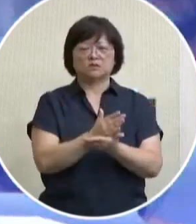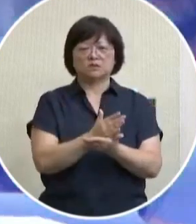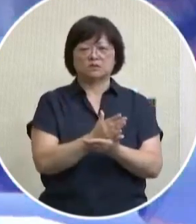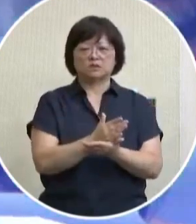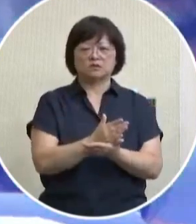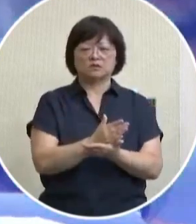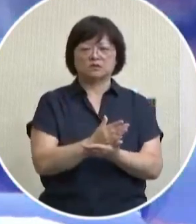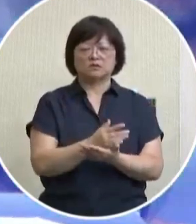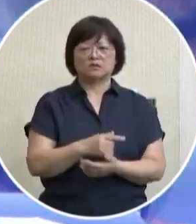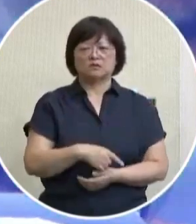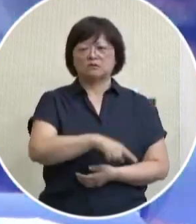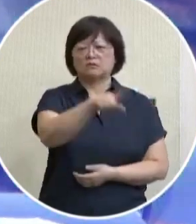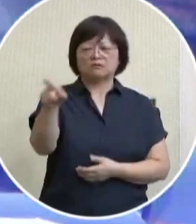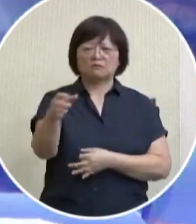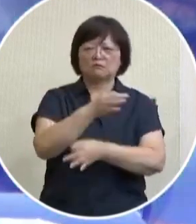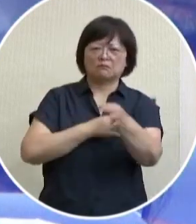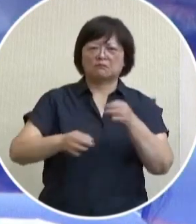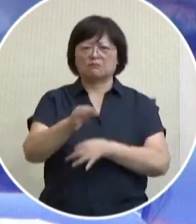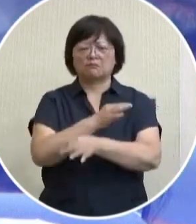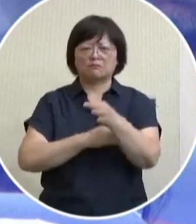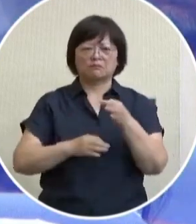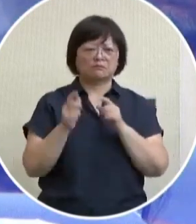全世界半导体要交到哪里去？